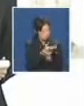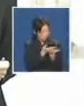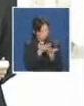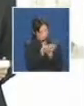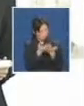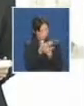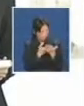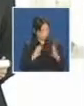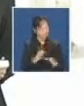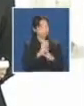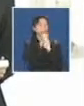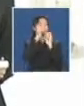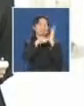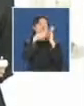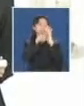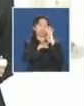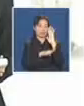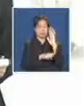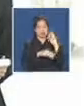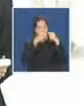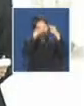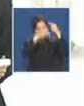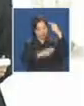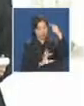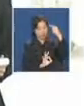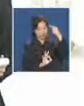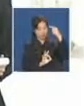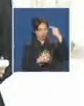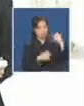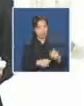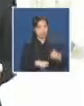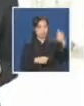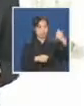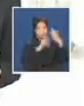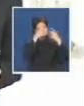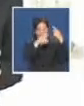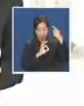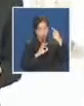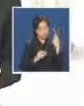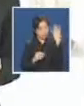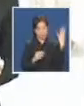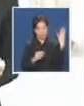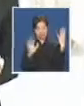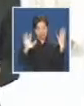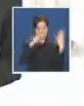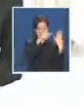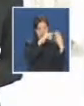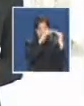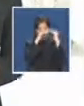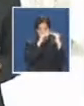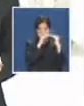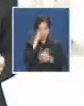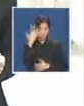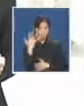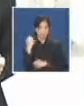นโยบายเป็นของขวัญ 9ชิ้นครับ 4เท่าเทียม 5เข้มแข็งที่คนแทนเราจะได้รับกันนะครับวันนี้ได้ทราบรายละเอียดกันแล้ว